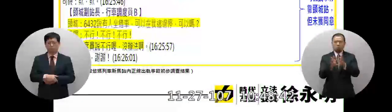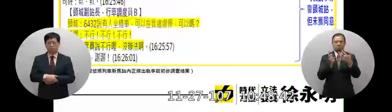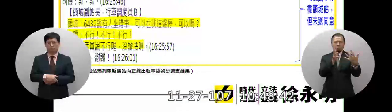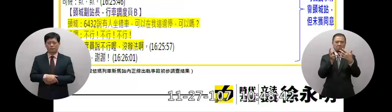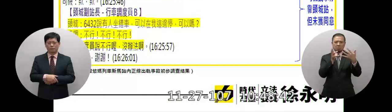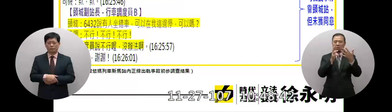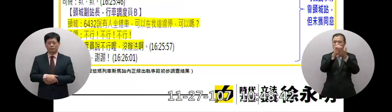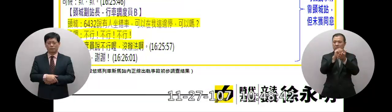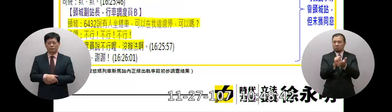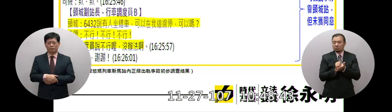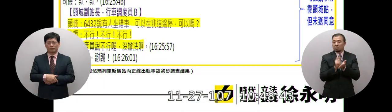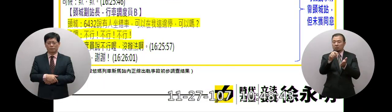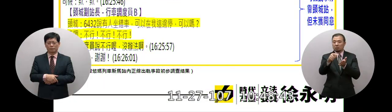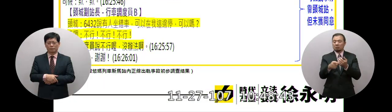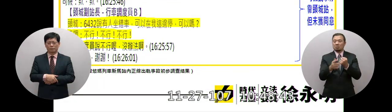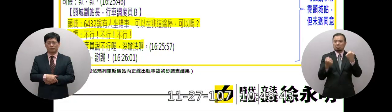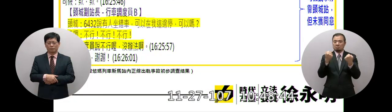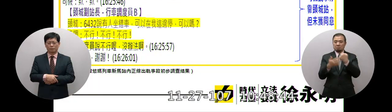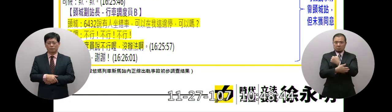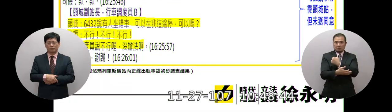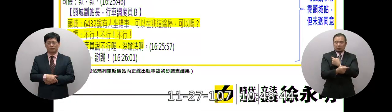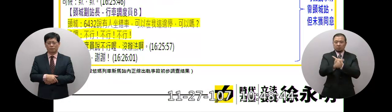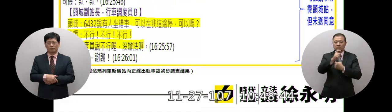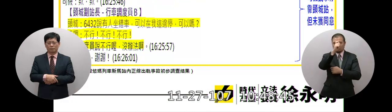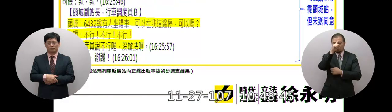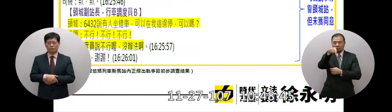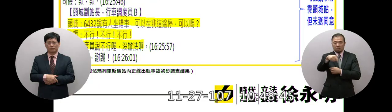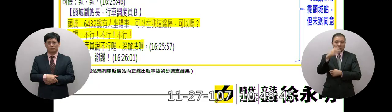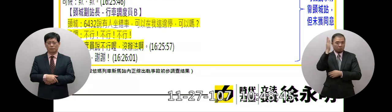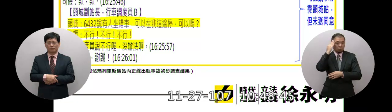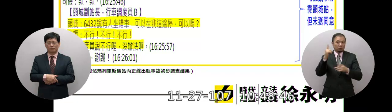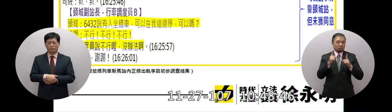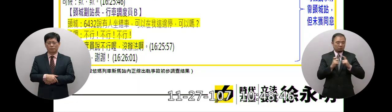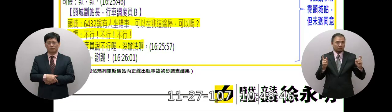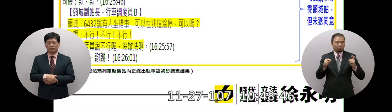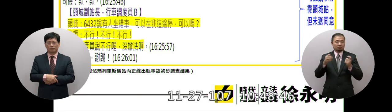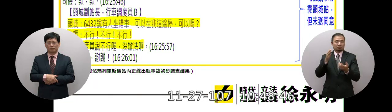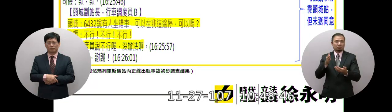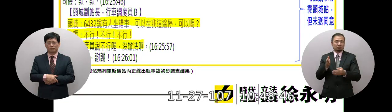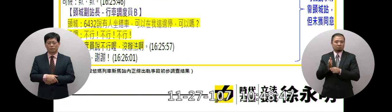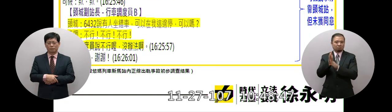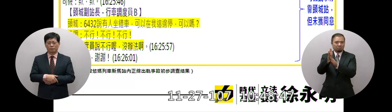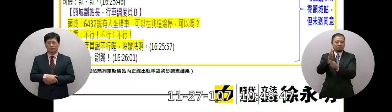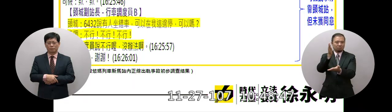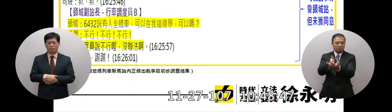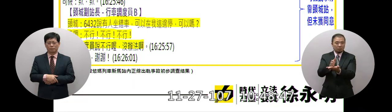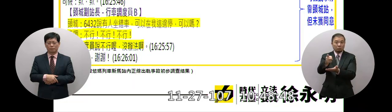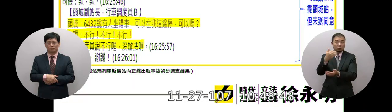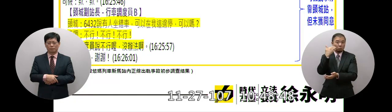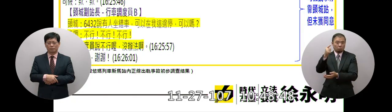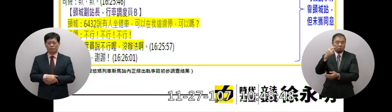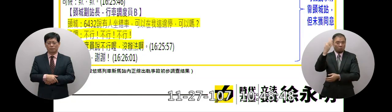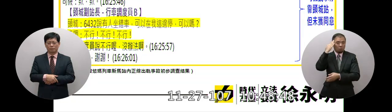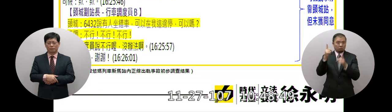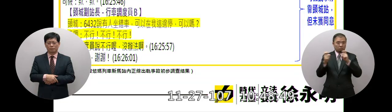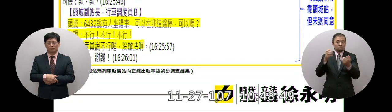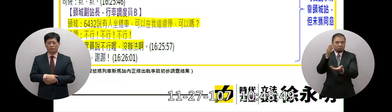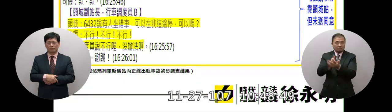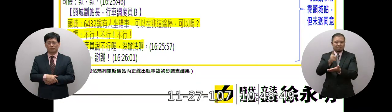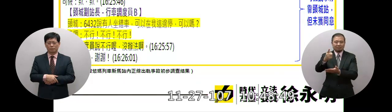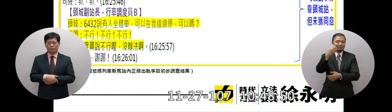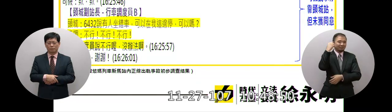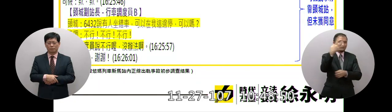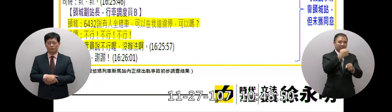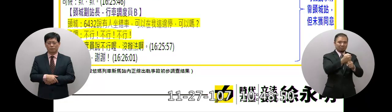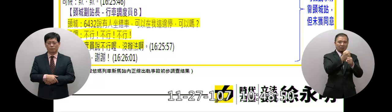能在头城停车。大家那时候一直在讲说啊，头城如果停了，可能在新马站就不会出问题。司机有